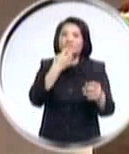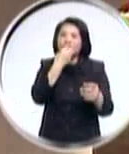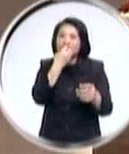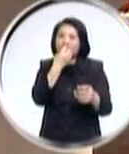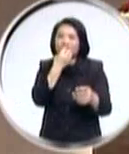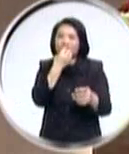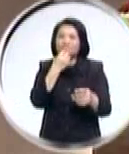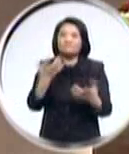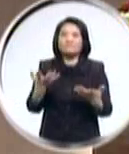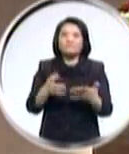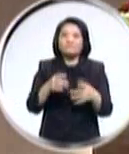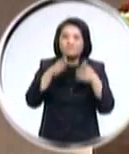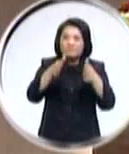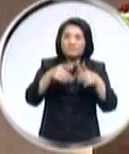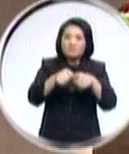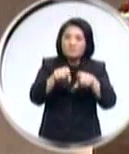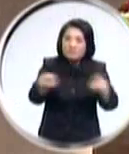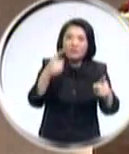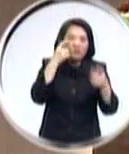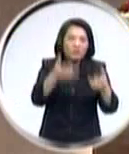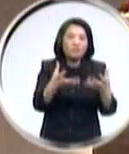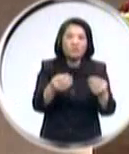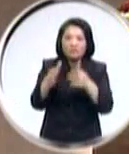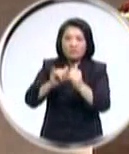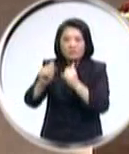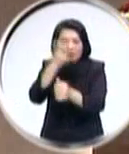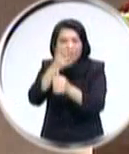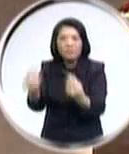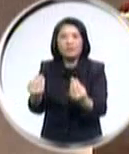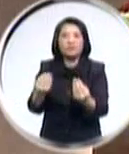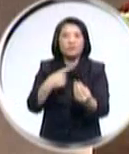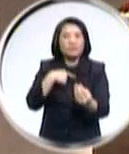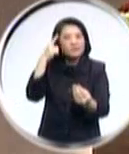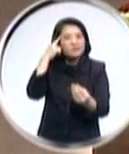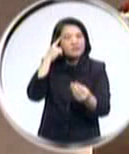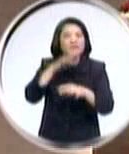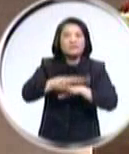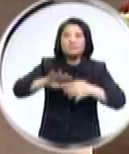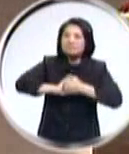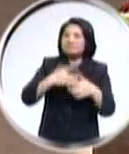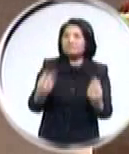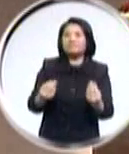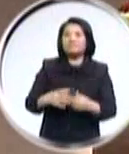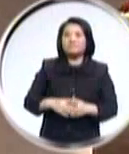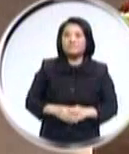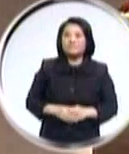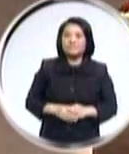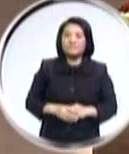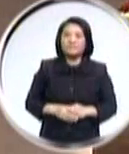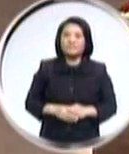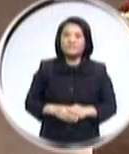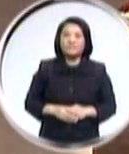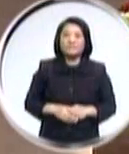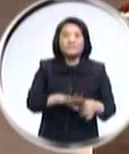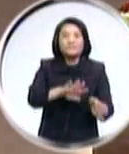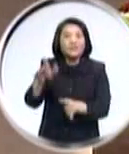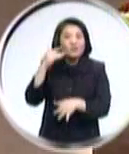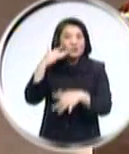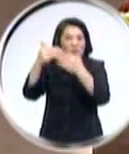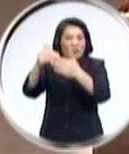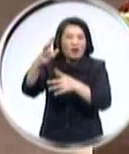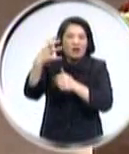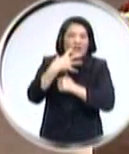为考量，不重视公平，不照顾人民，这才是不安定的根源。如果只是在中国的